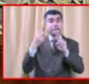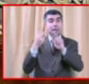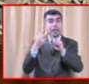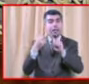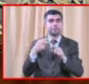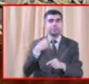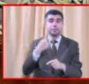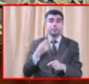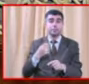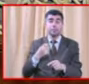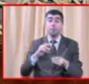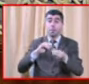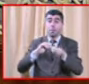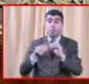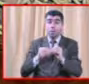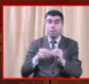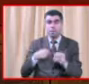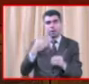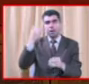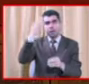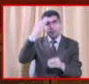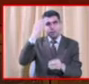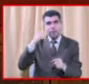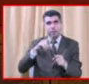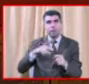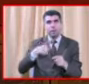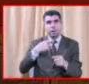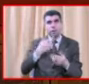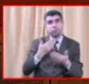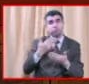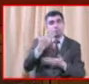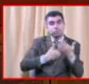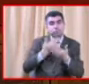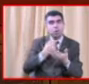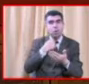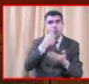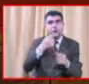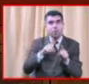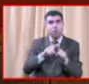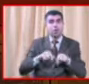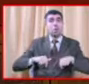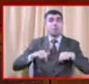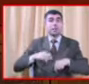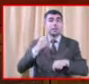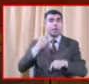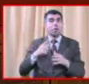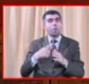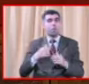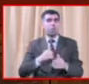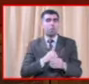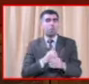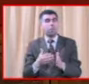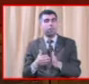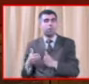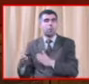اخر. حسب المعلومات التي اتوفر عليها ماشي القطاع ماشي ماشي ماشي ديالي، ولكن يمكن لي نقول